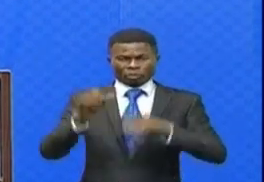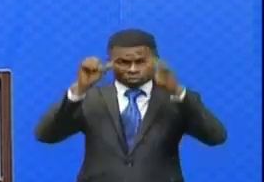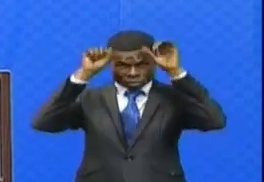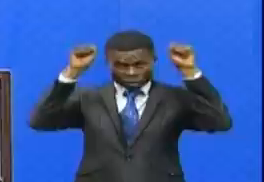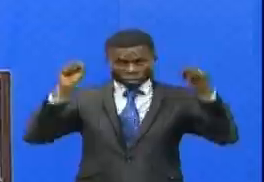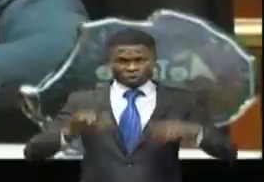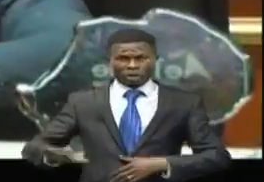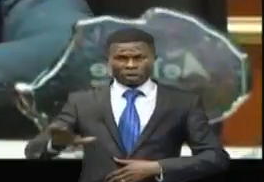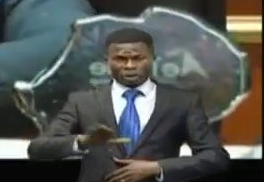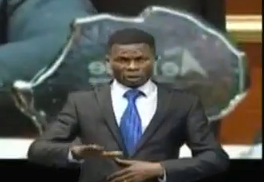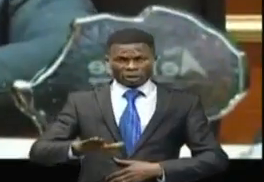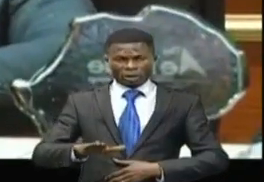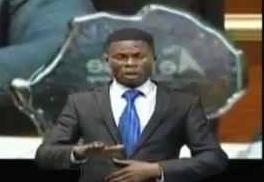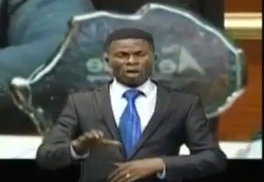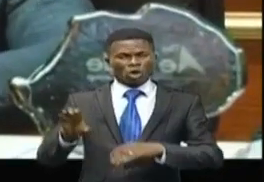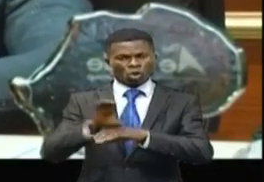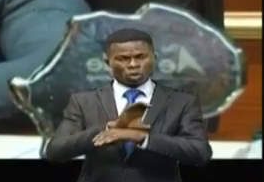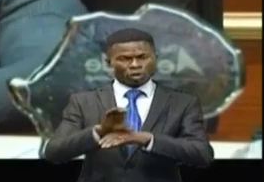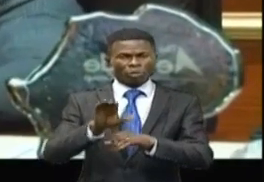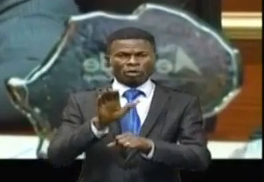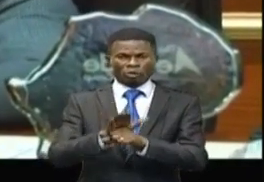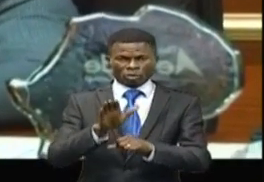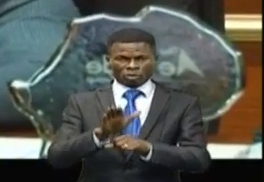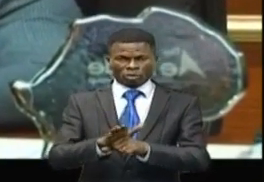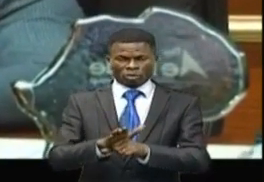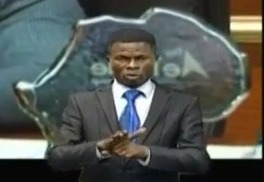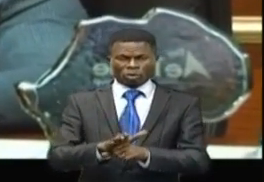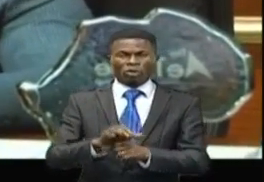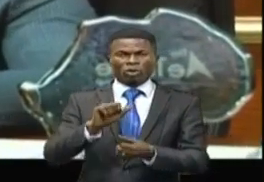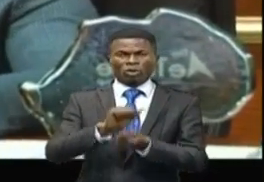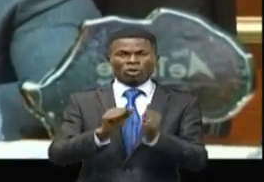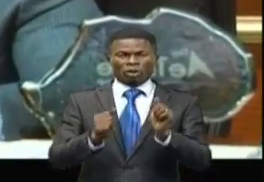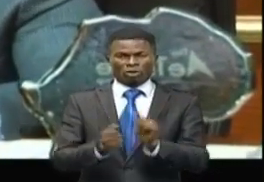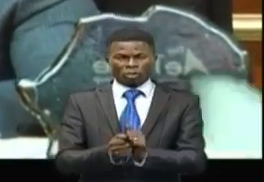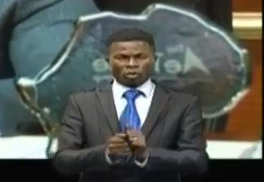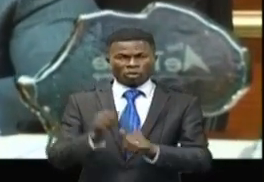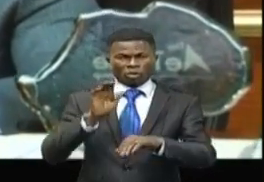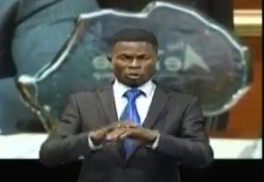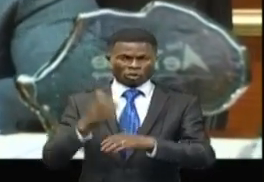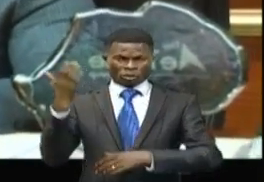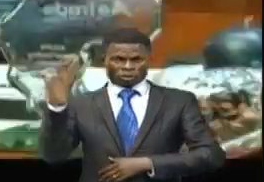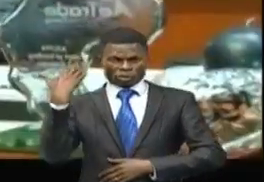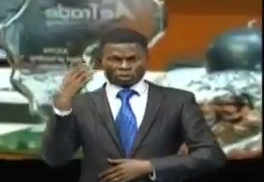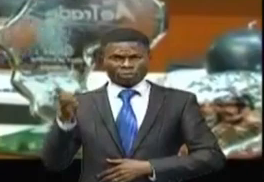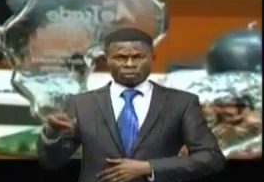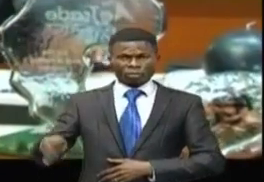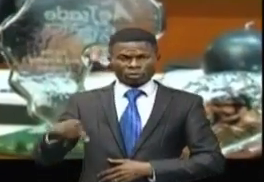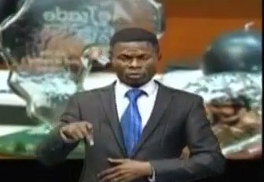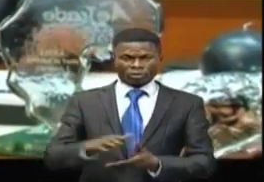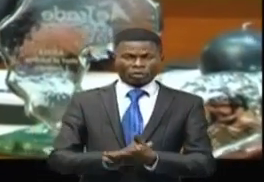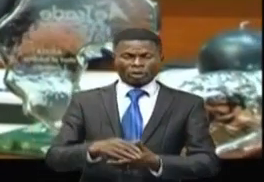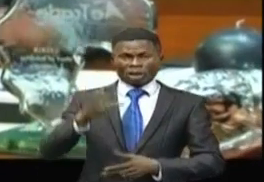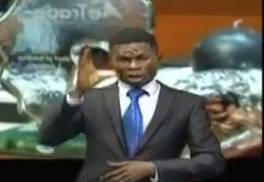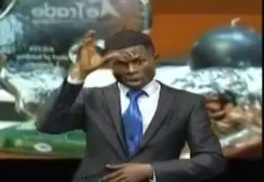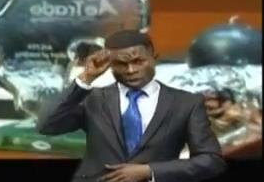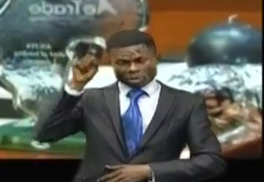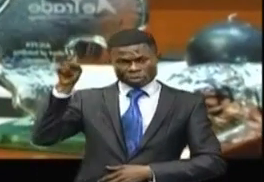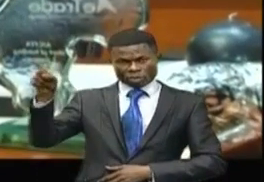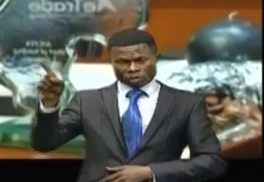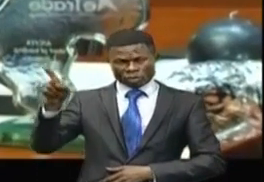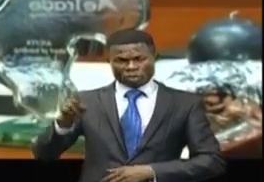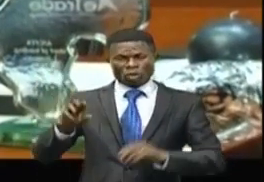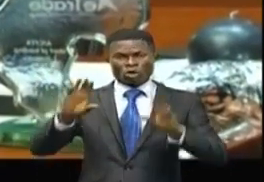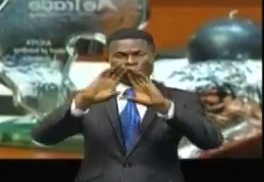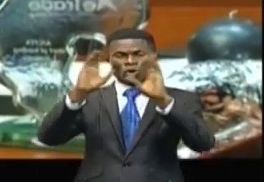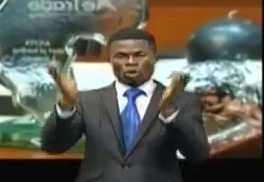république s'est dit aussi préoccupé par la tension vécue il ya quelques jours dans la province de mendoza entre les communautés